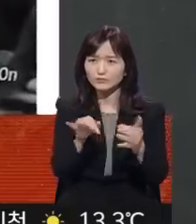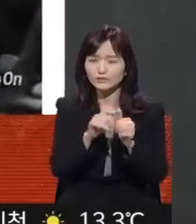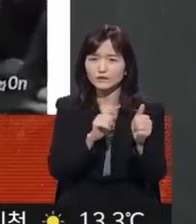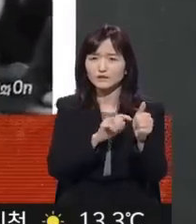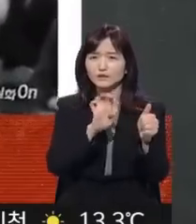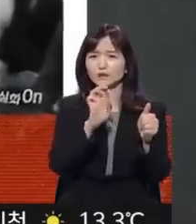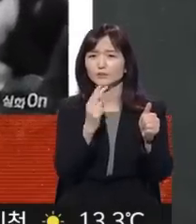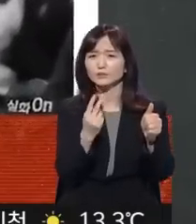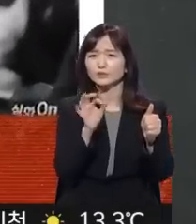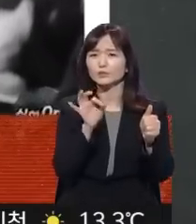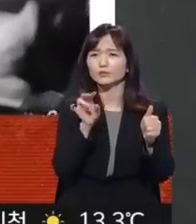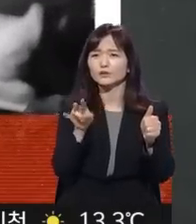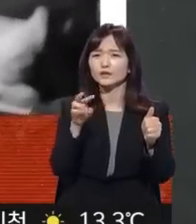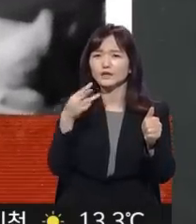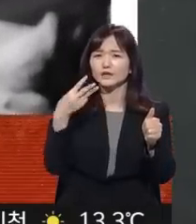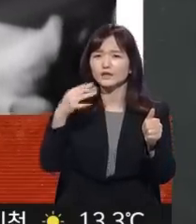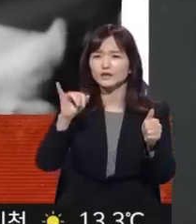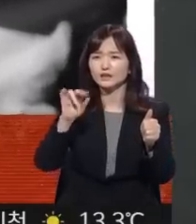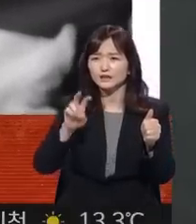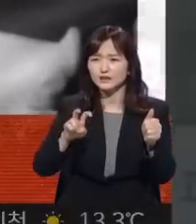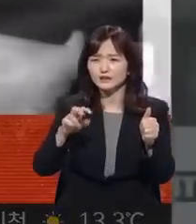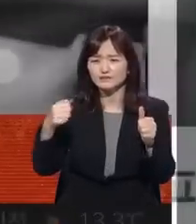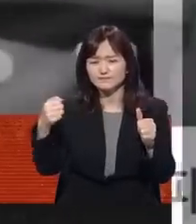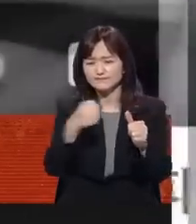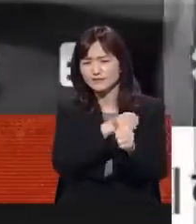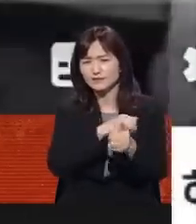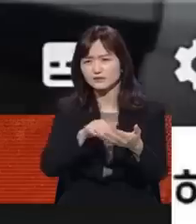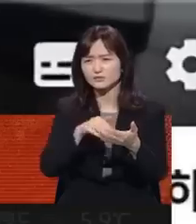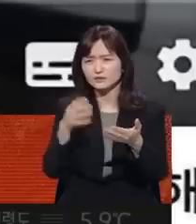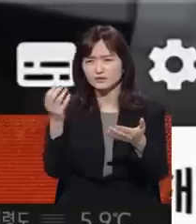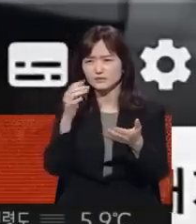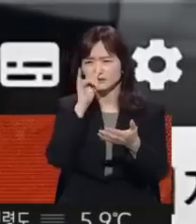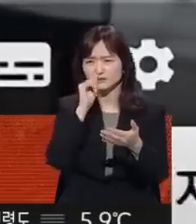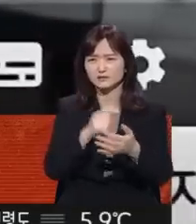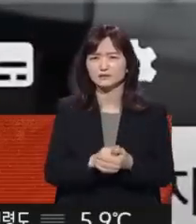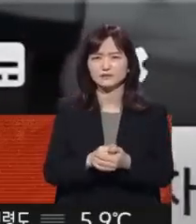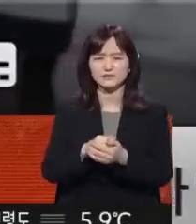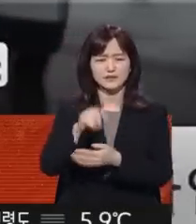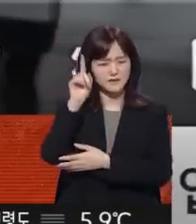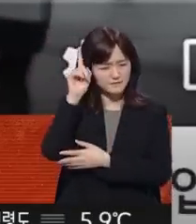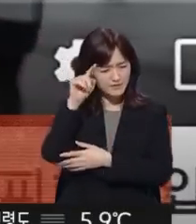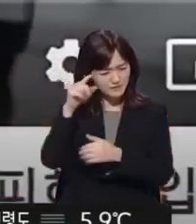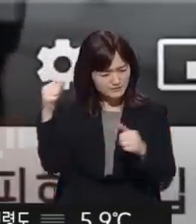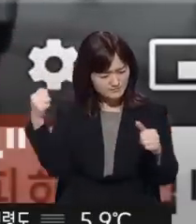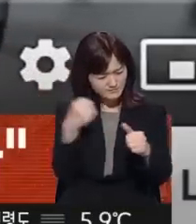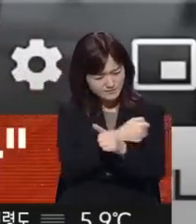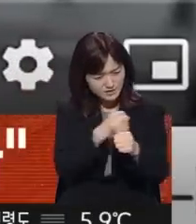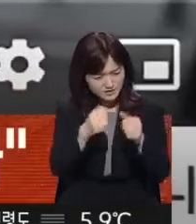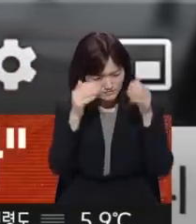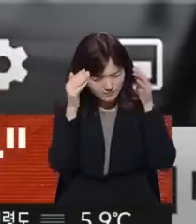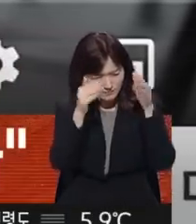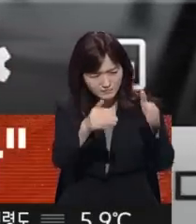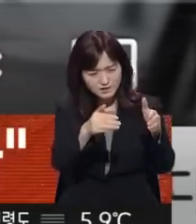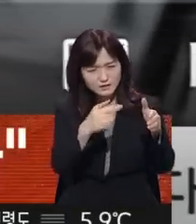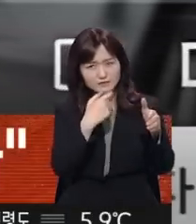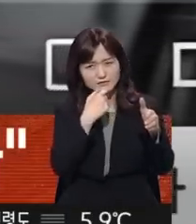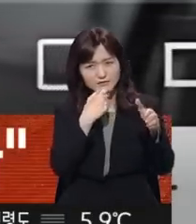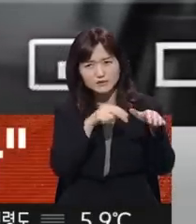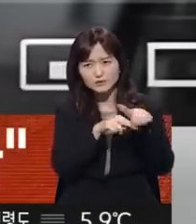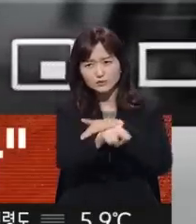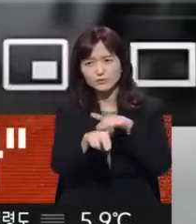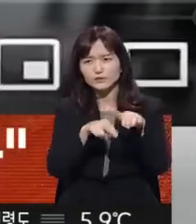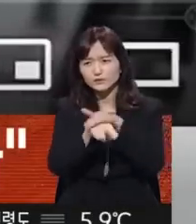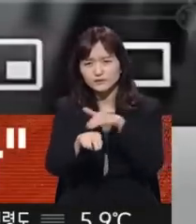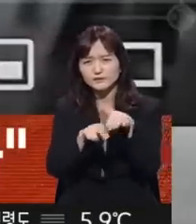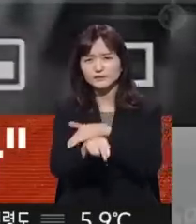씨인데요. 이 표 씨는 가해자 수가 워낙 많았고 월화수목금 매일같이 당했다면서 이목이 집중되는 게 무서워서 도망쳤고 항상 도망쳐야